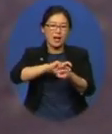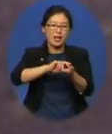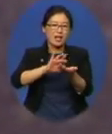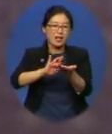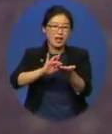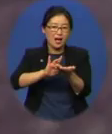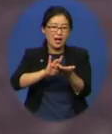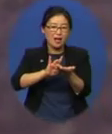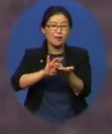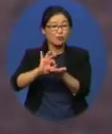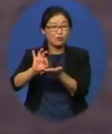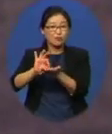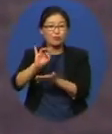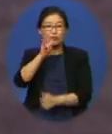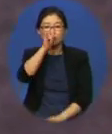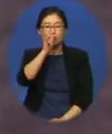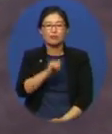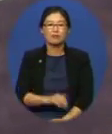사용하고 있는데요.